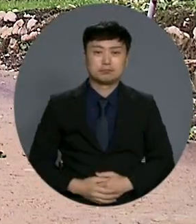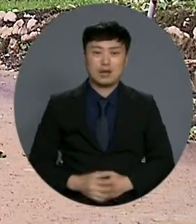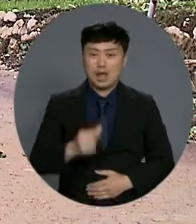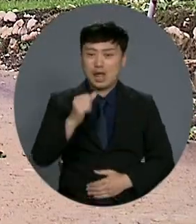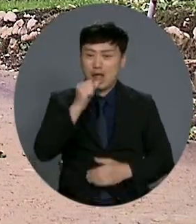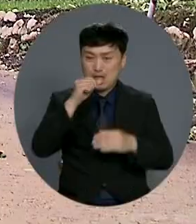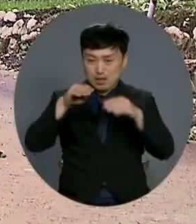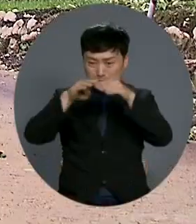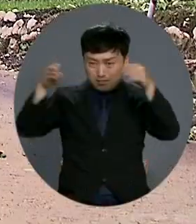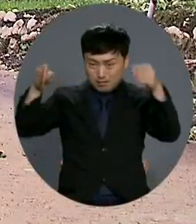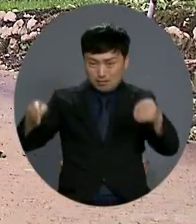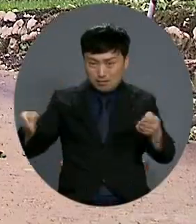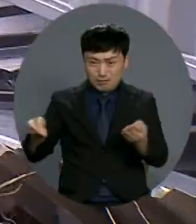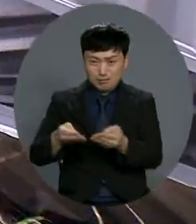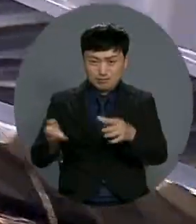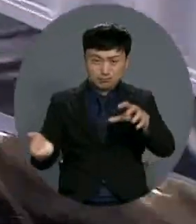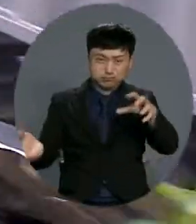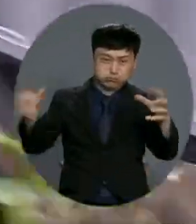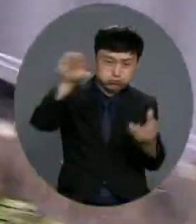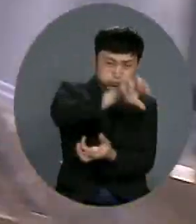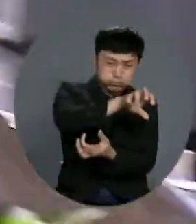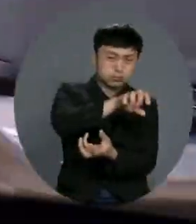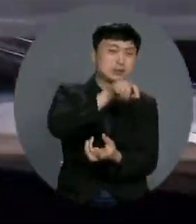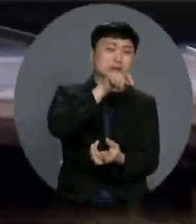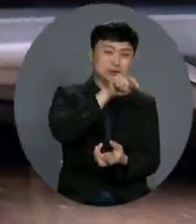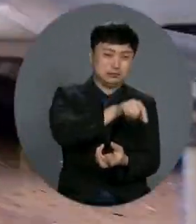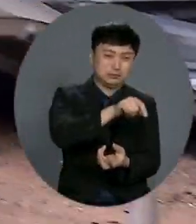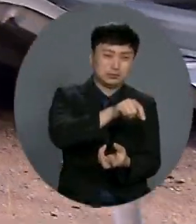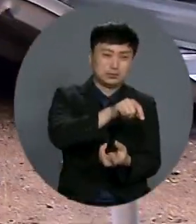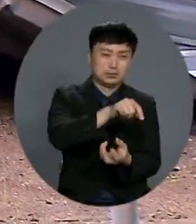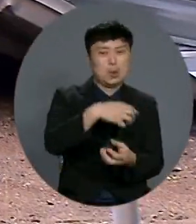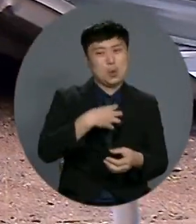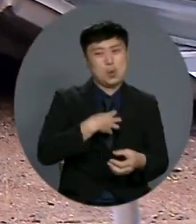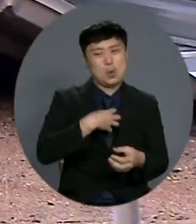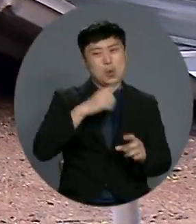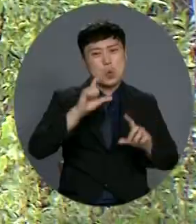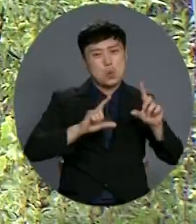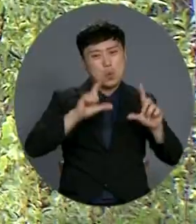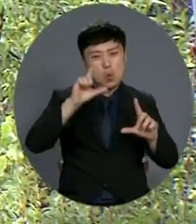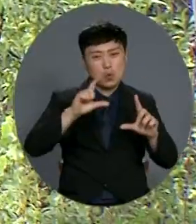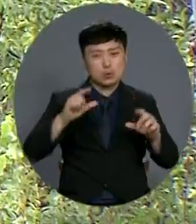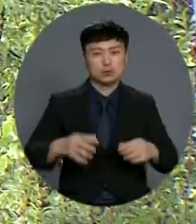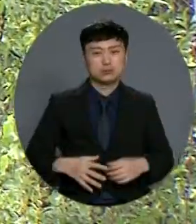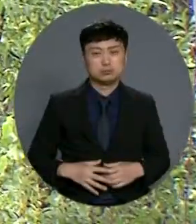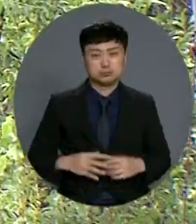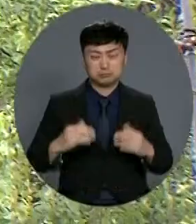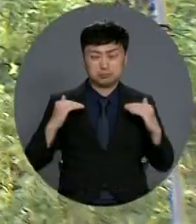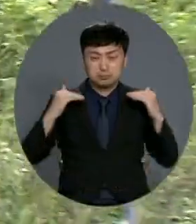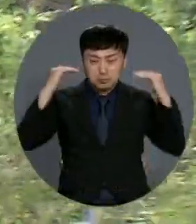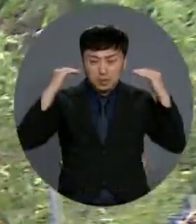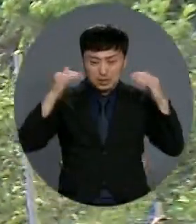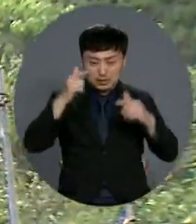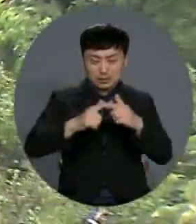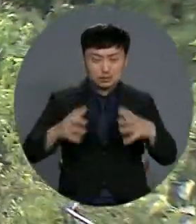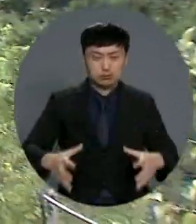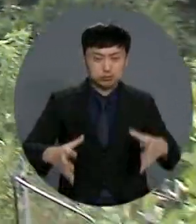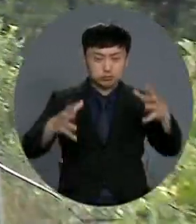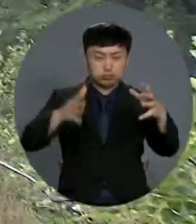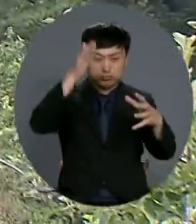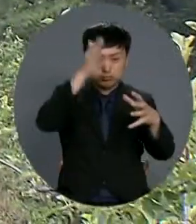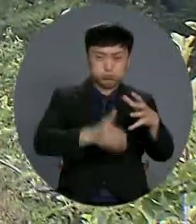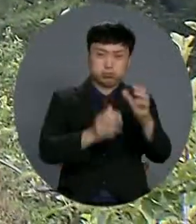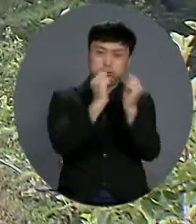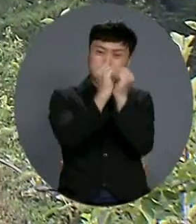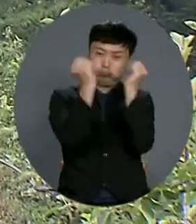거대한 컨테이너가 거꾸로 뒤집혀 언덕길 위에 위태롭게 놓여 있습니다. 성인 몸통만한 나무 기둥은 두 동강 난 채로